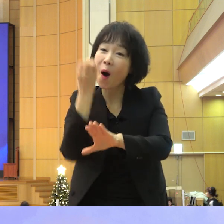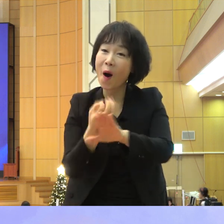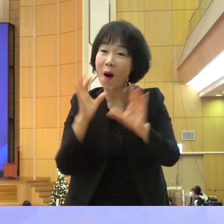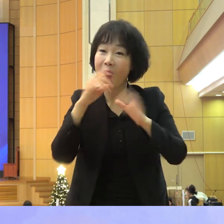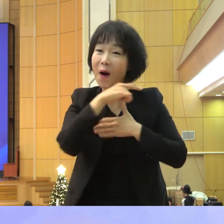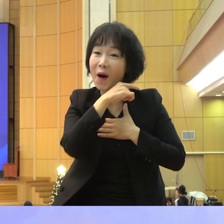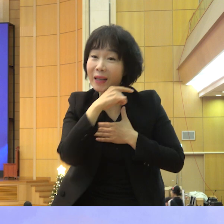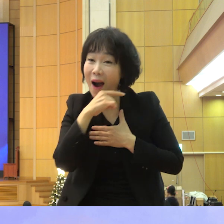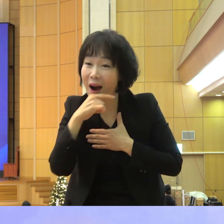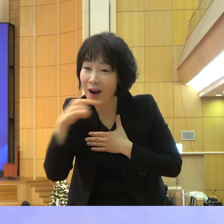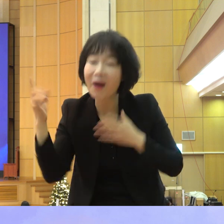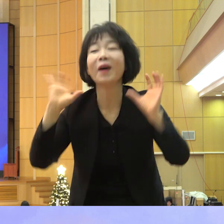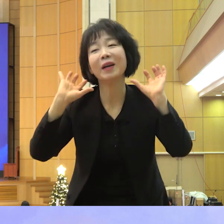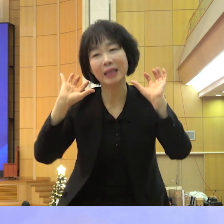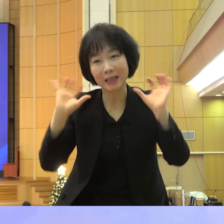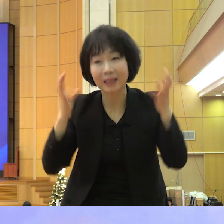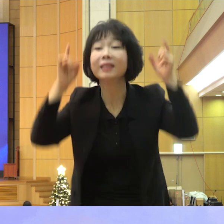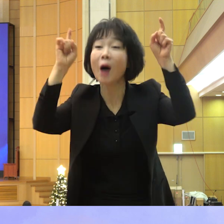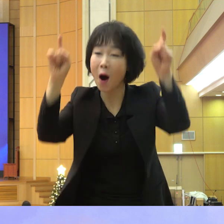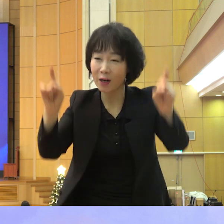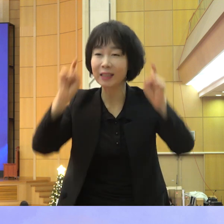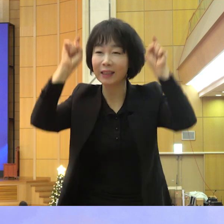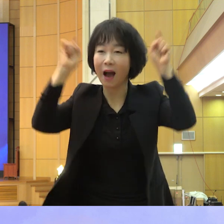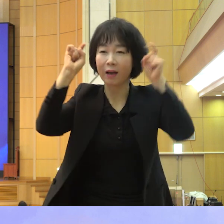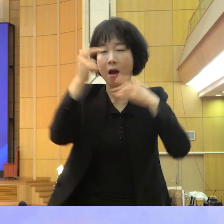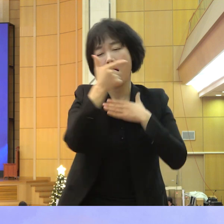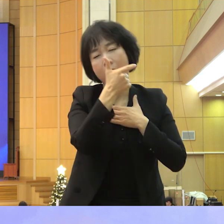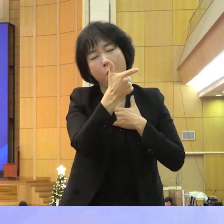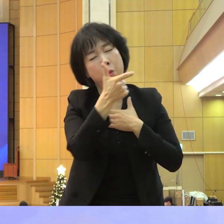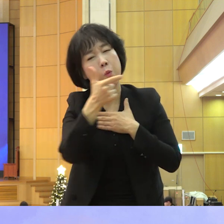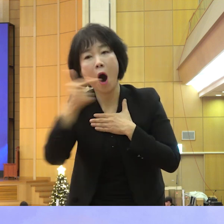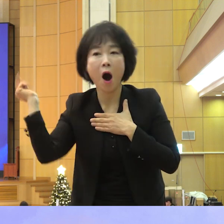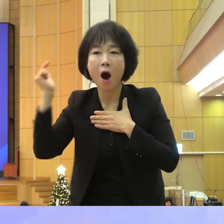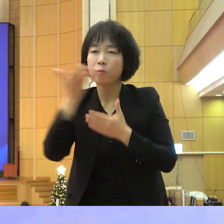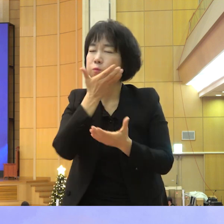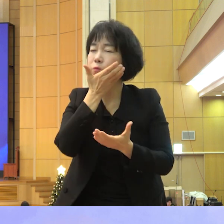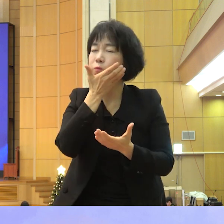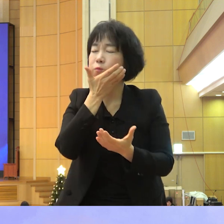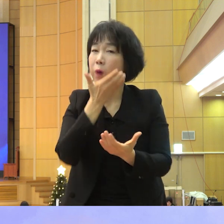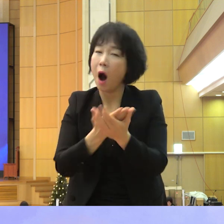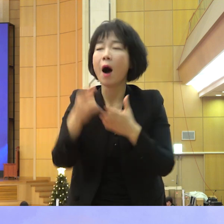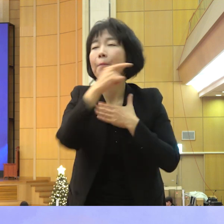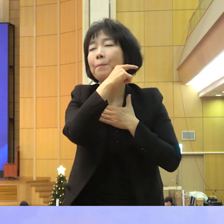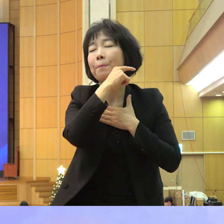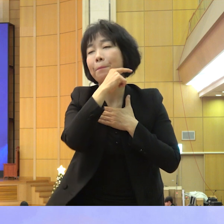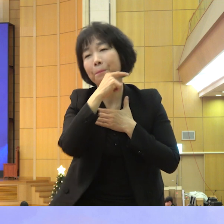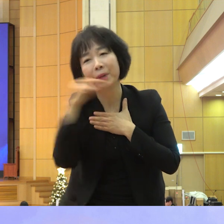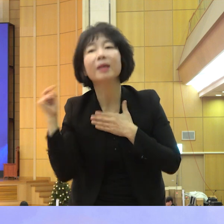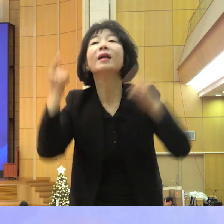주의 보혈 그 어린 양의 매우 귀